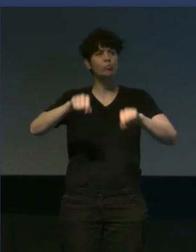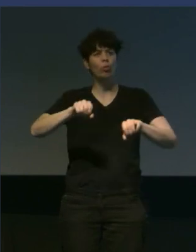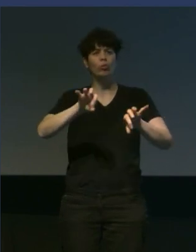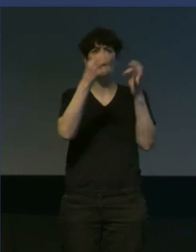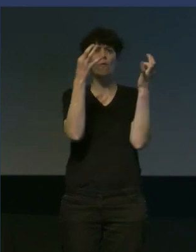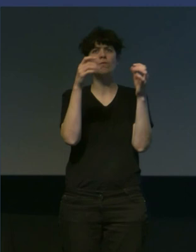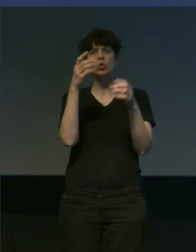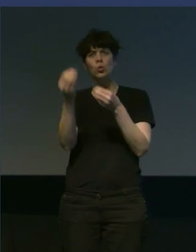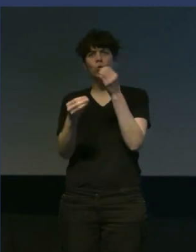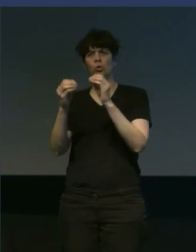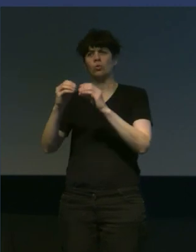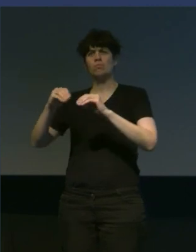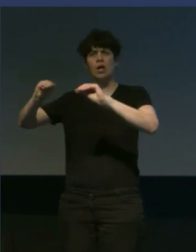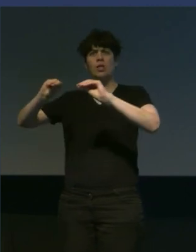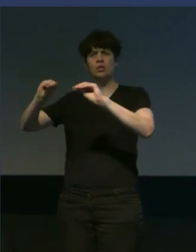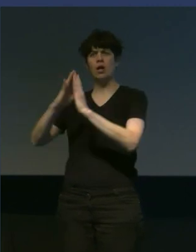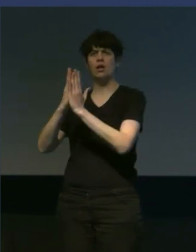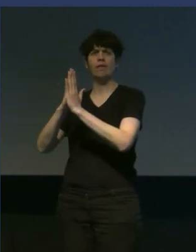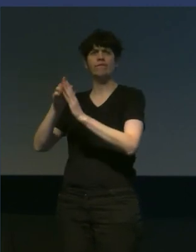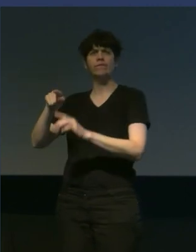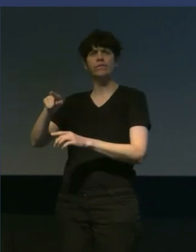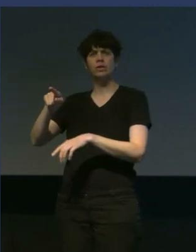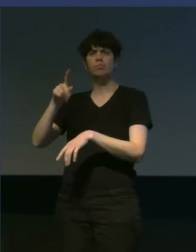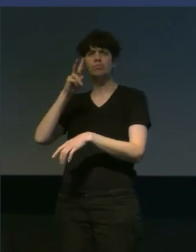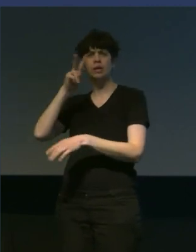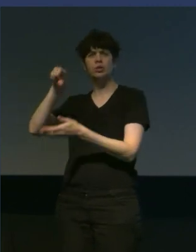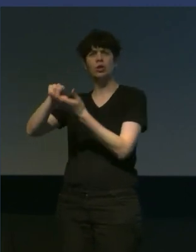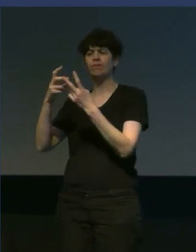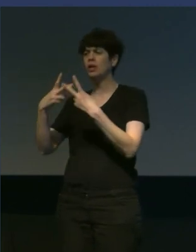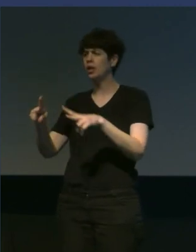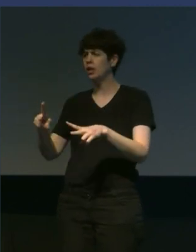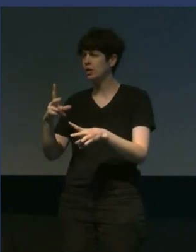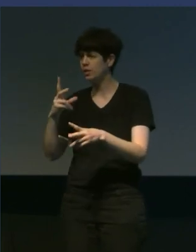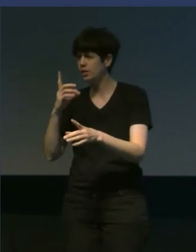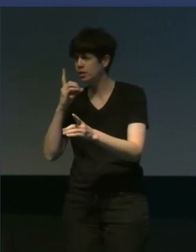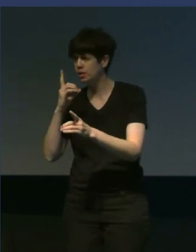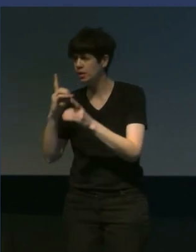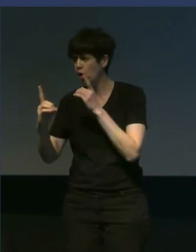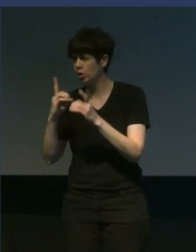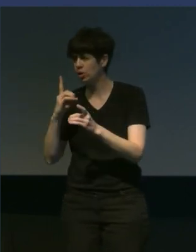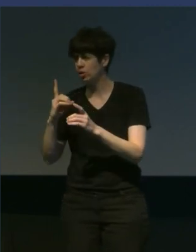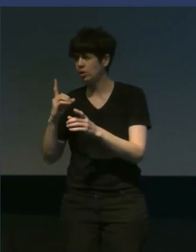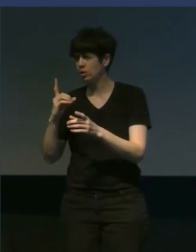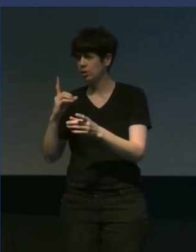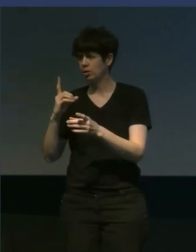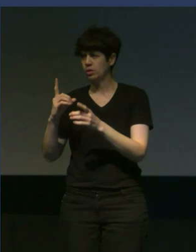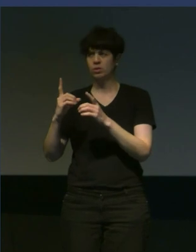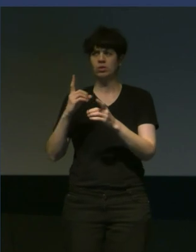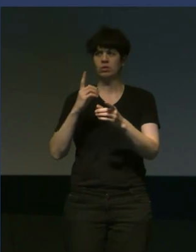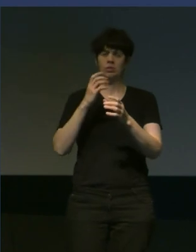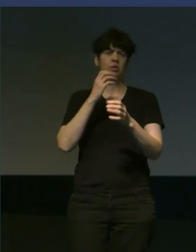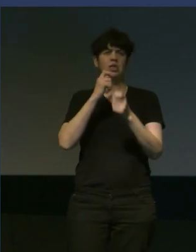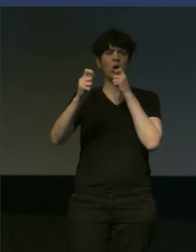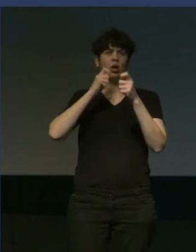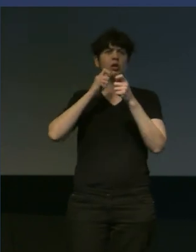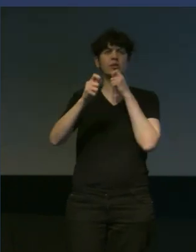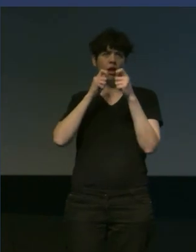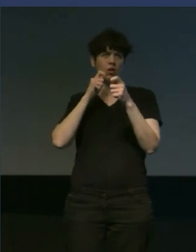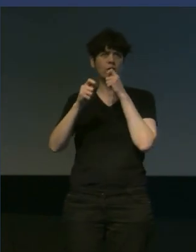ou dans toutes les potes. La FNAC. Voilà, présente sur le territoire, donc n'hésitez surtout